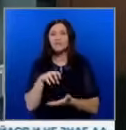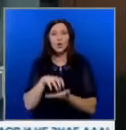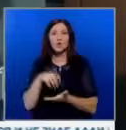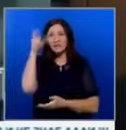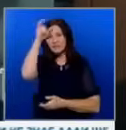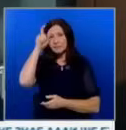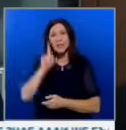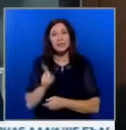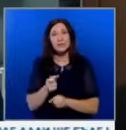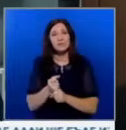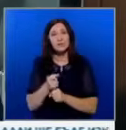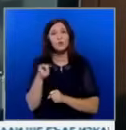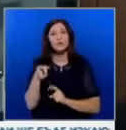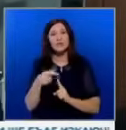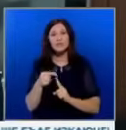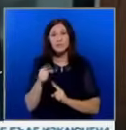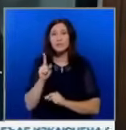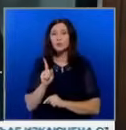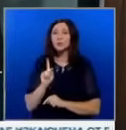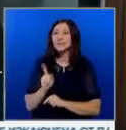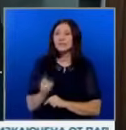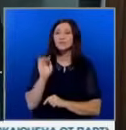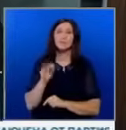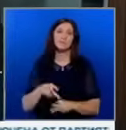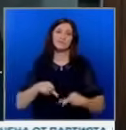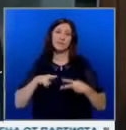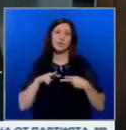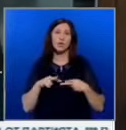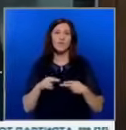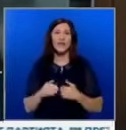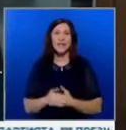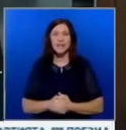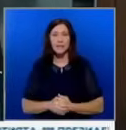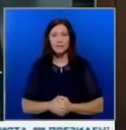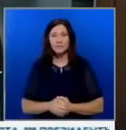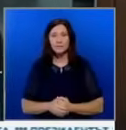трябва да работят. Това са принципи, които трябва да бъдат възстановени.